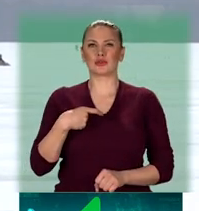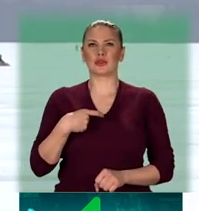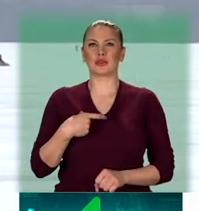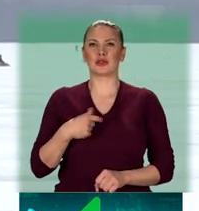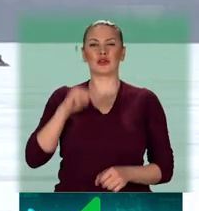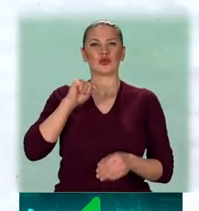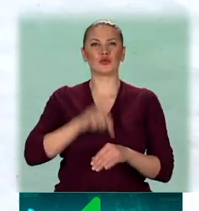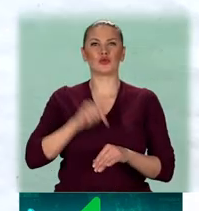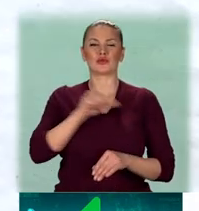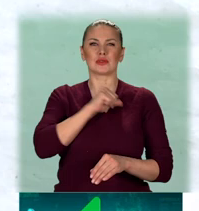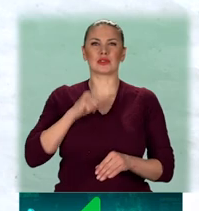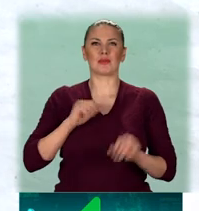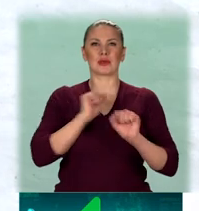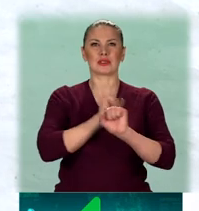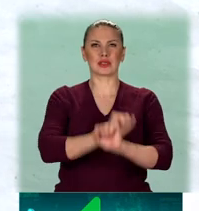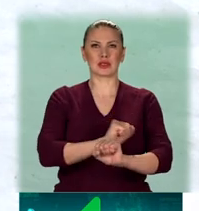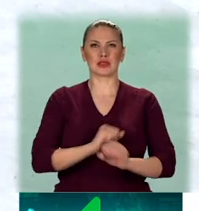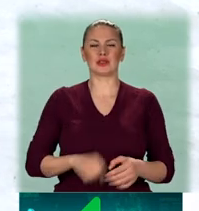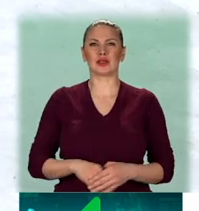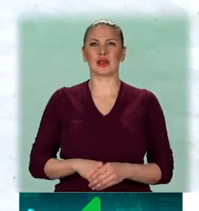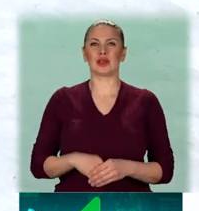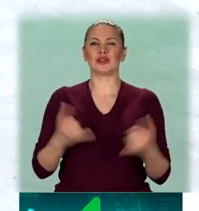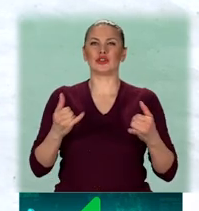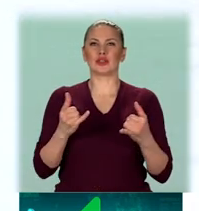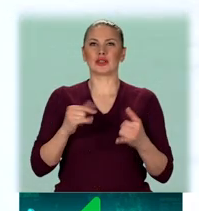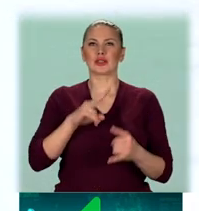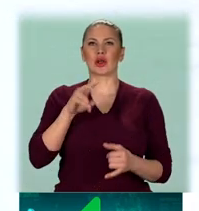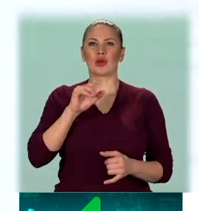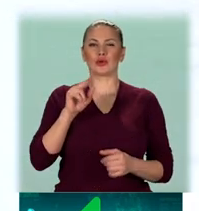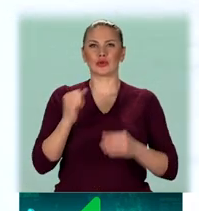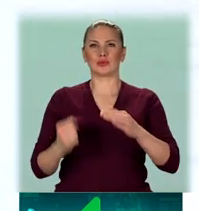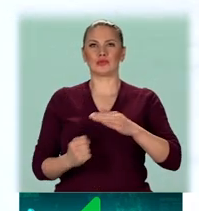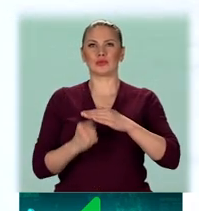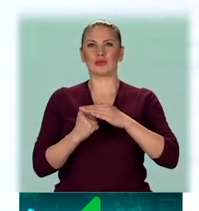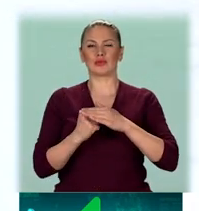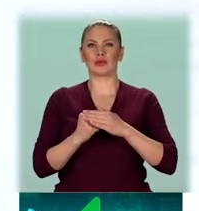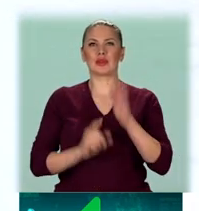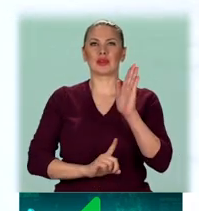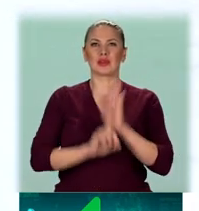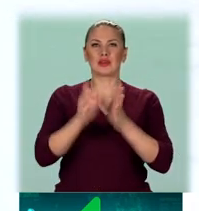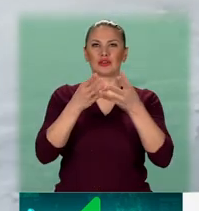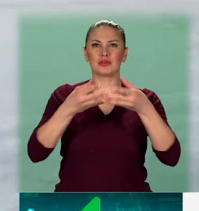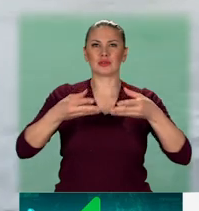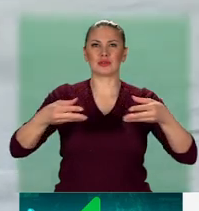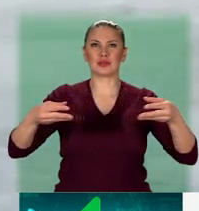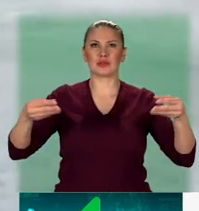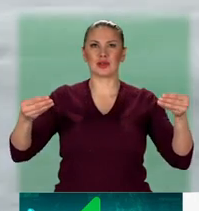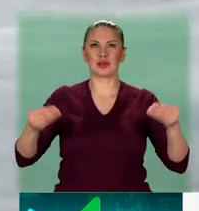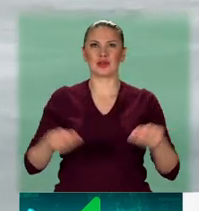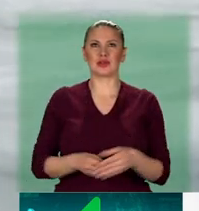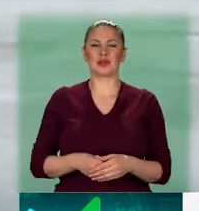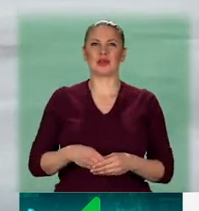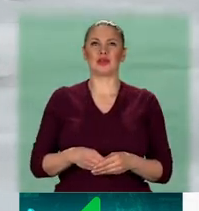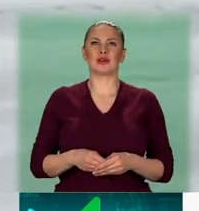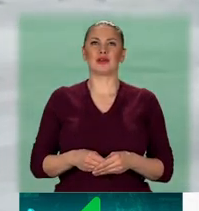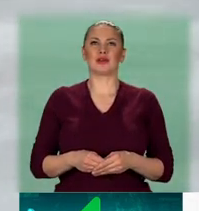касается не только пандемии. Против рыбаков и природа. Лед на озере начал таять 3 дня назад. Особенно это заметно в устье Изменчивого. Едва не утонувших людей